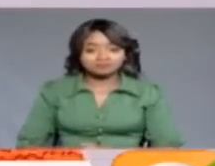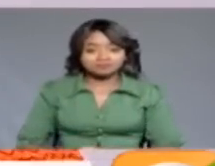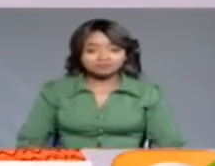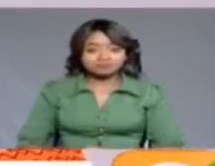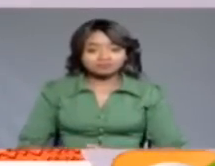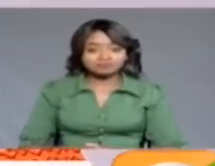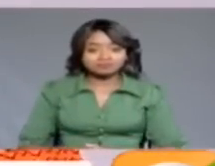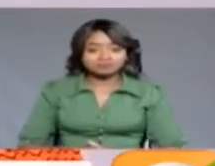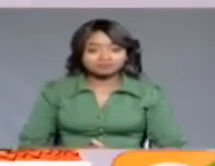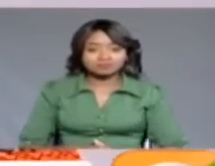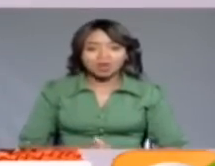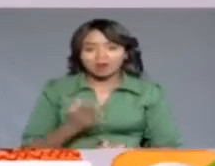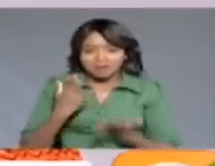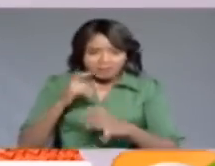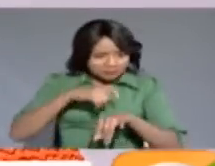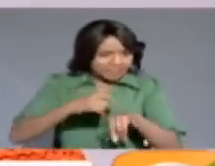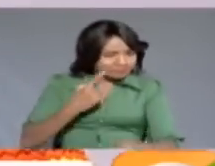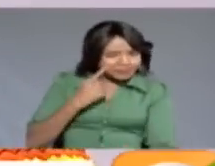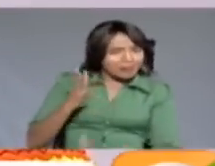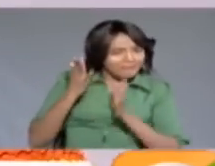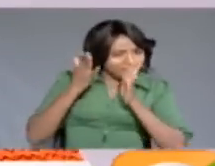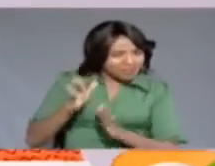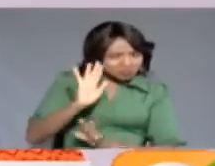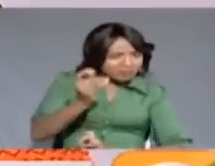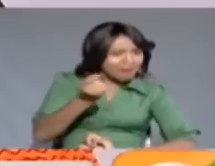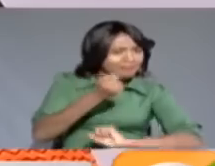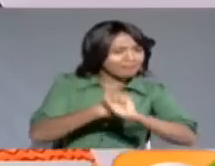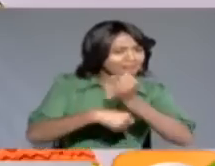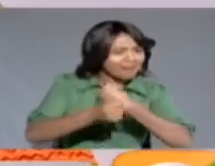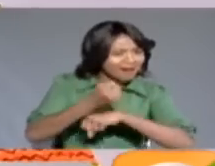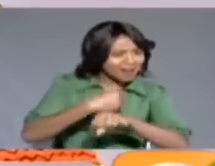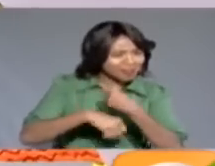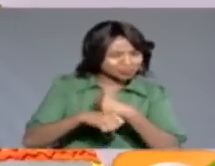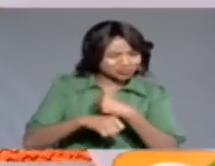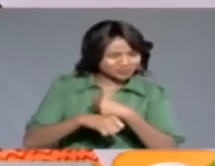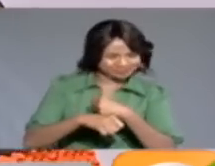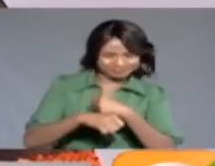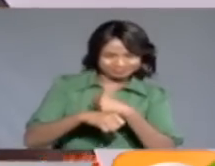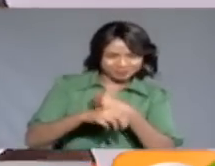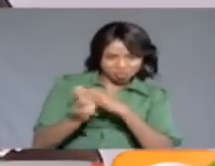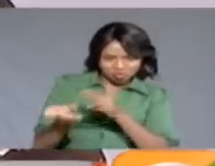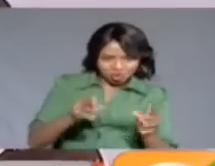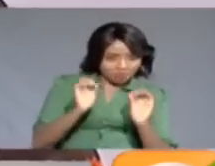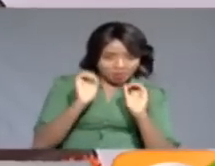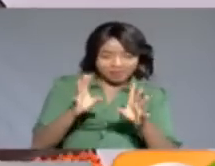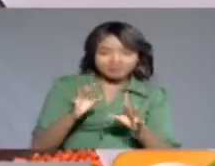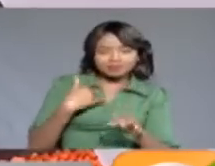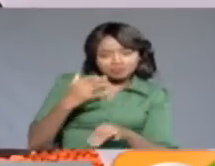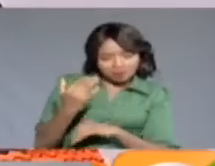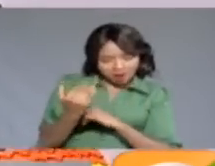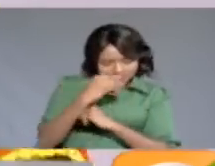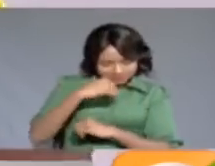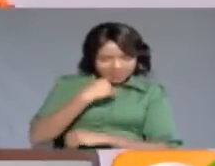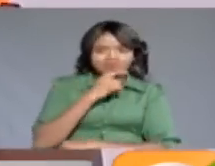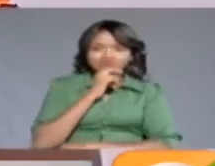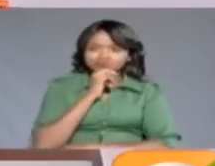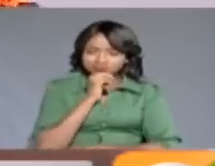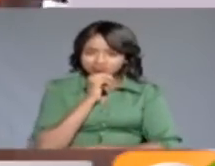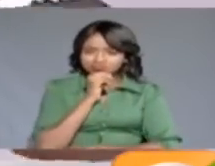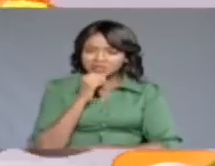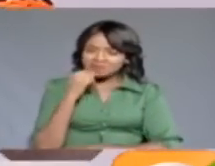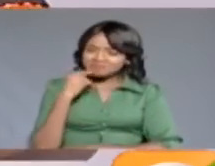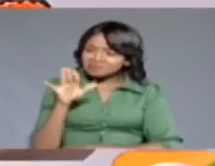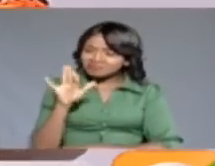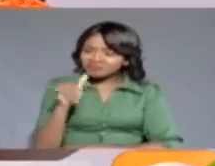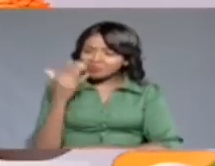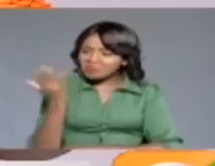husema unapomuona mtu ana ila fulani, kwanza anza kujiuliza wewe kama hata una tiba ya hiyo ila. Kuliko umwangalie na